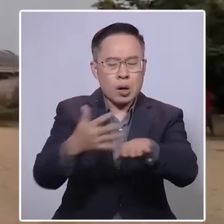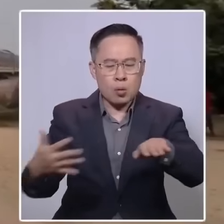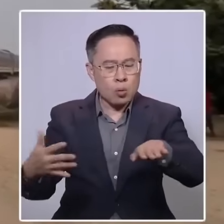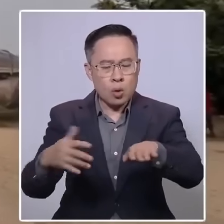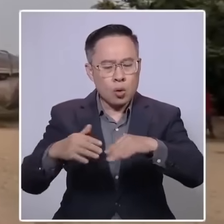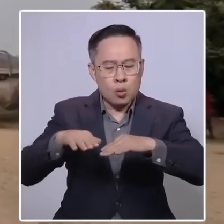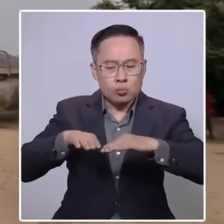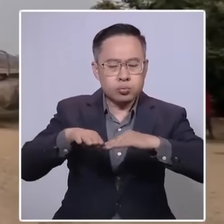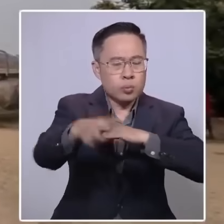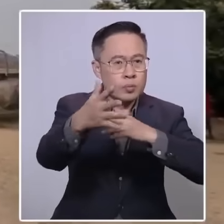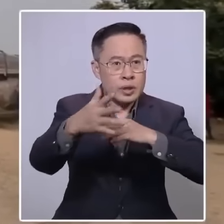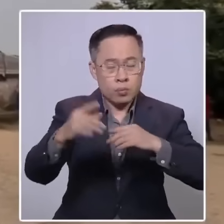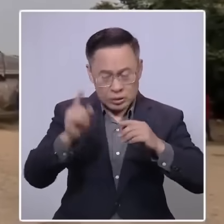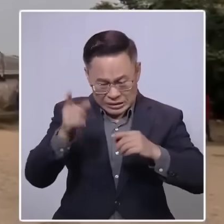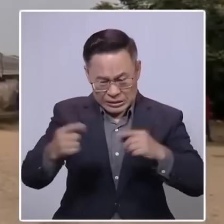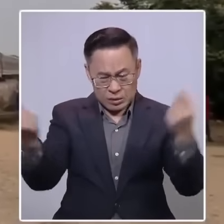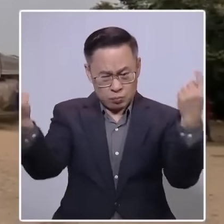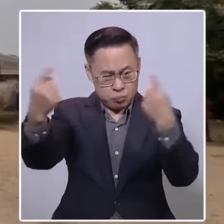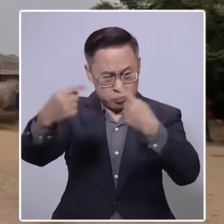กล่าวนะครับมี